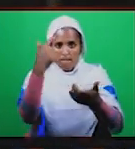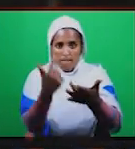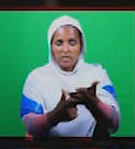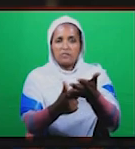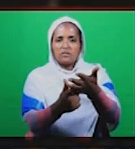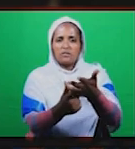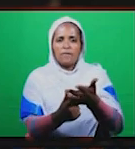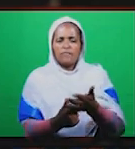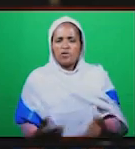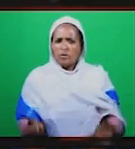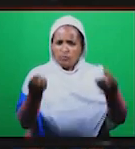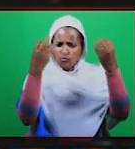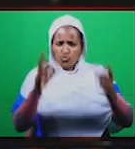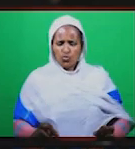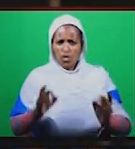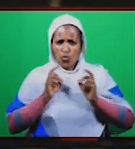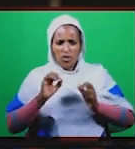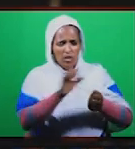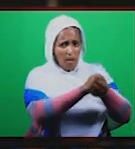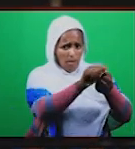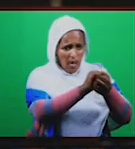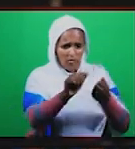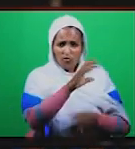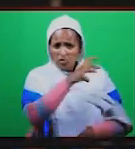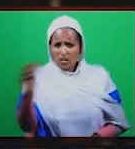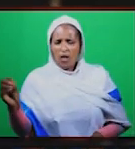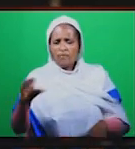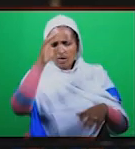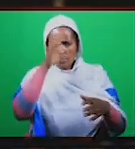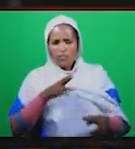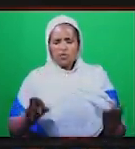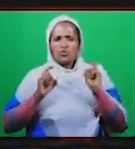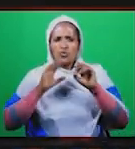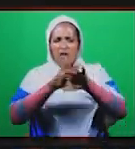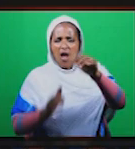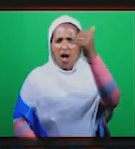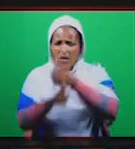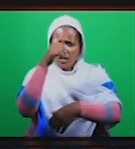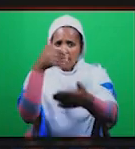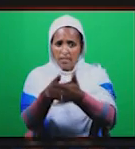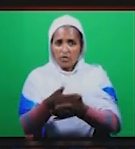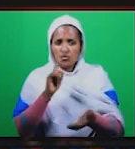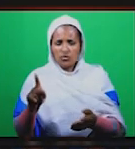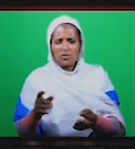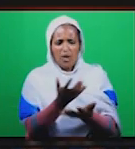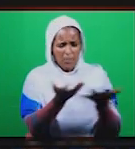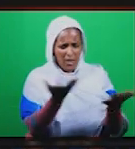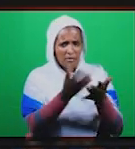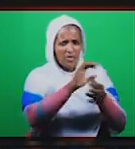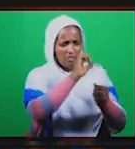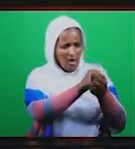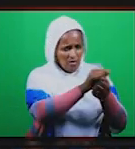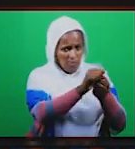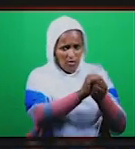እንደነዚህ አይነት መሪዎችን መንግስት ተከታትሎ በዚህ ብዙ የህይወት